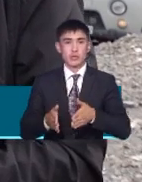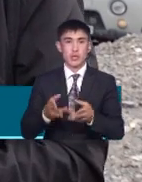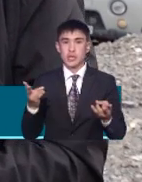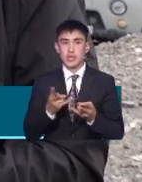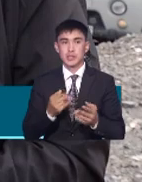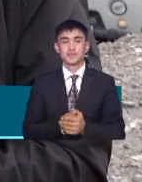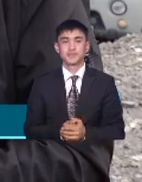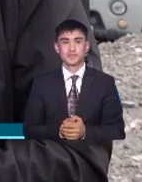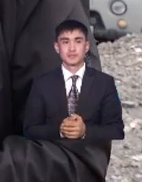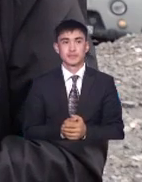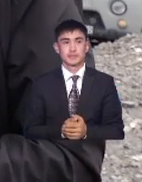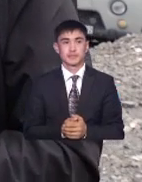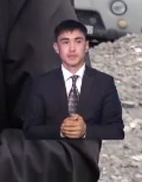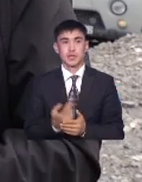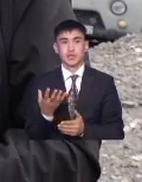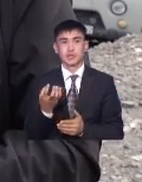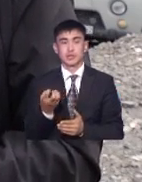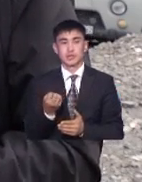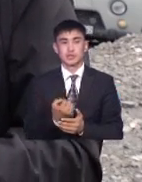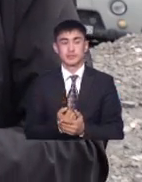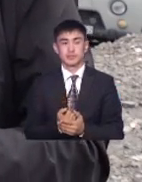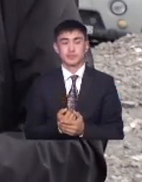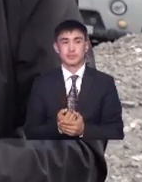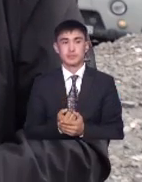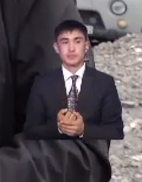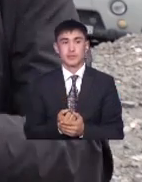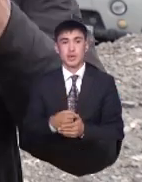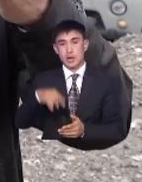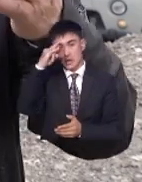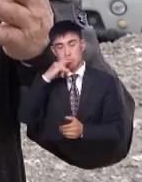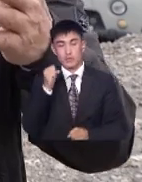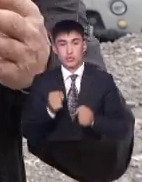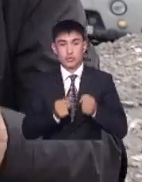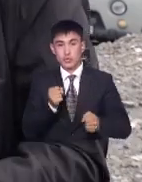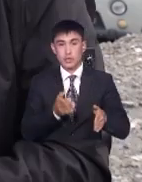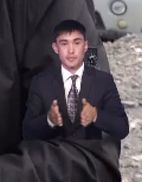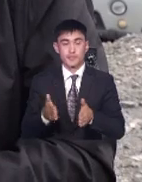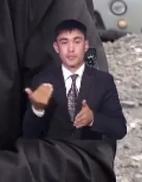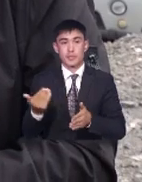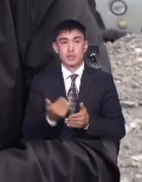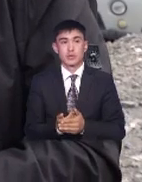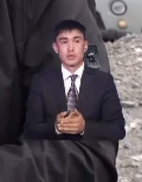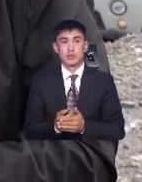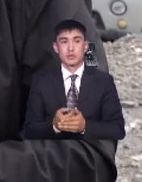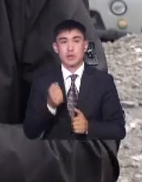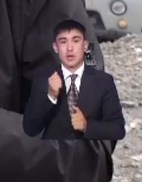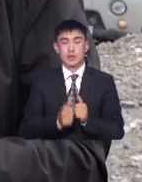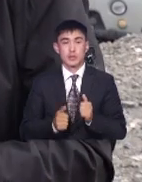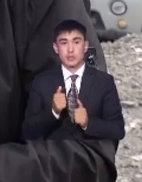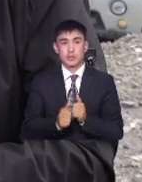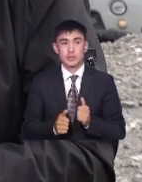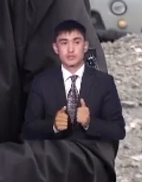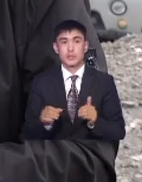деп жатырмыз. Сонымен қатар тазарту жолға осы мына жолдың әр тарапынан